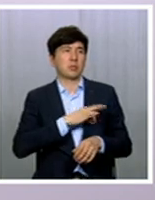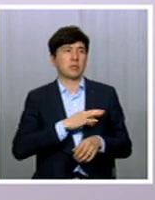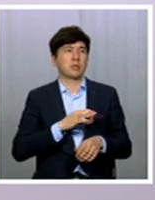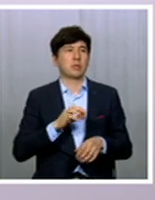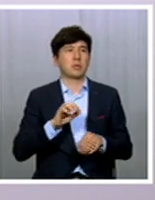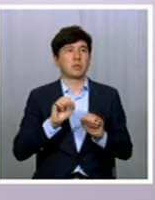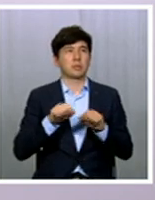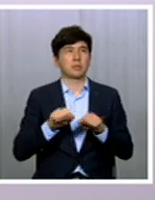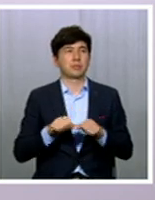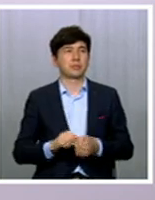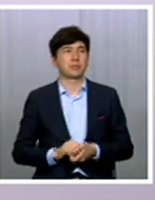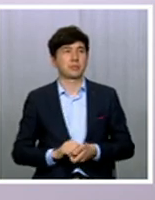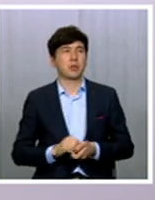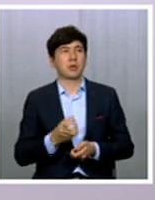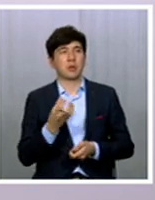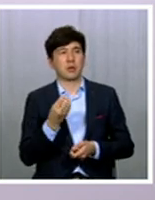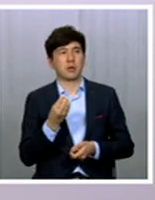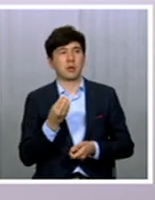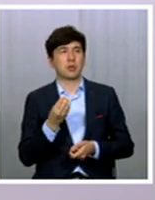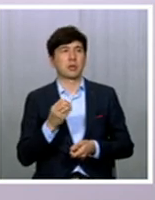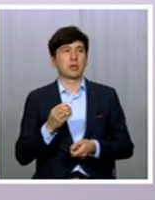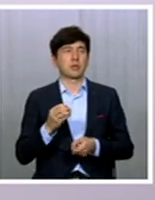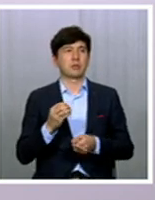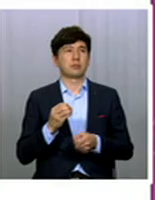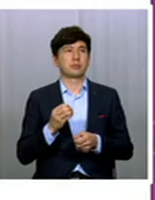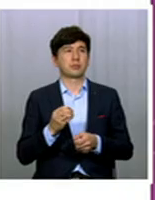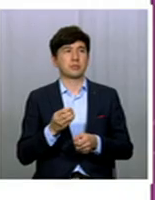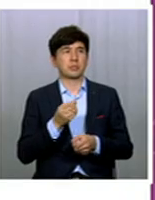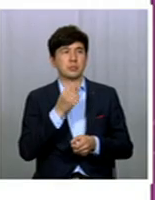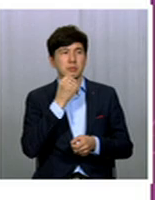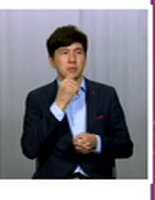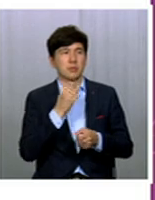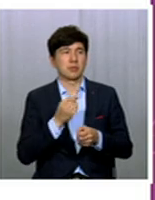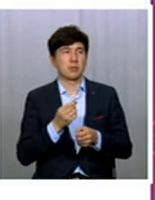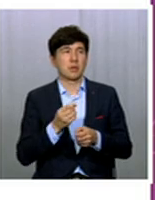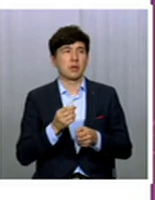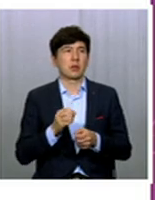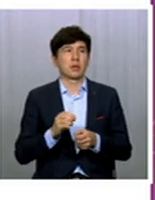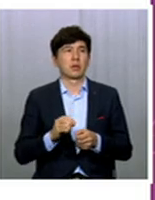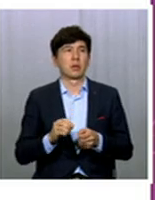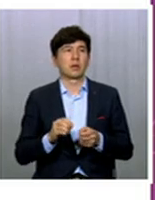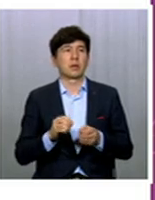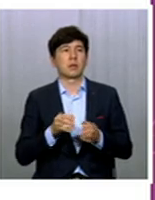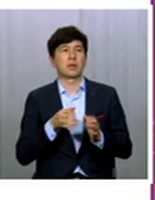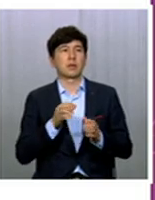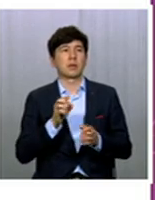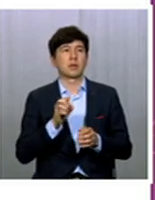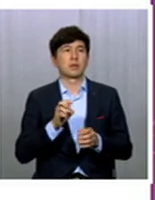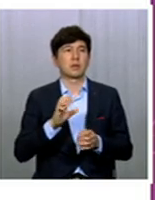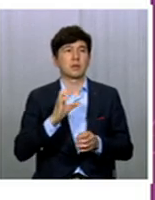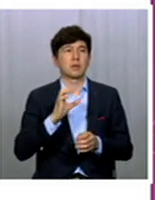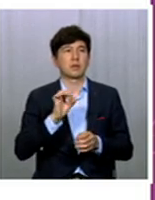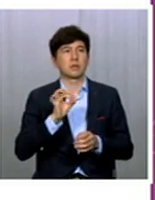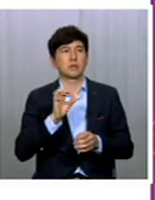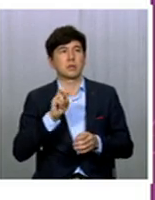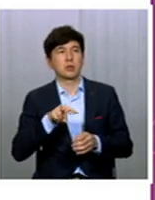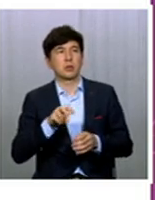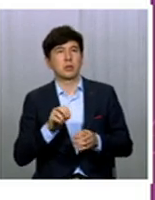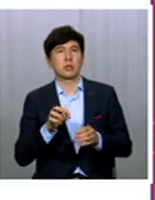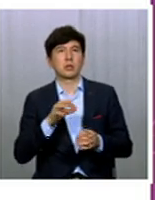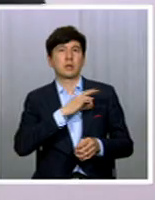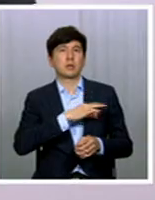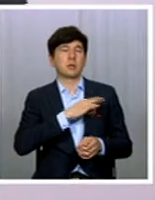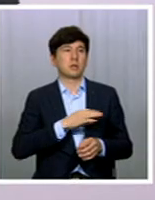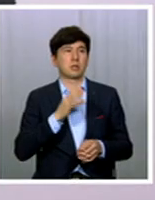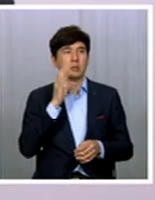биржасының өнімдері. Сонымен қатар күнбағыс, және бидай дәнді дақылдарының ішінде әлемдік нарықта кеңінен қолданылады және